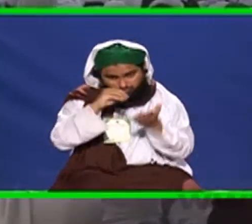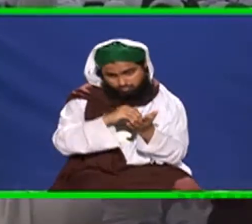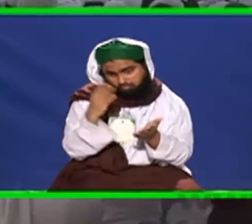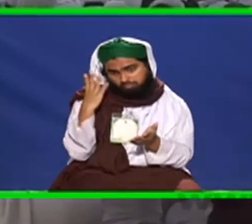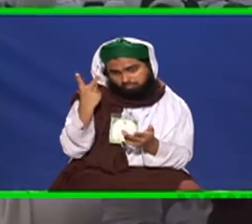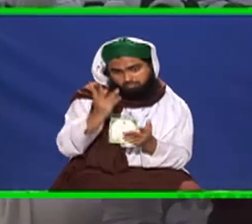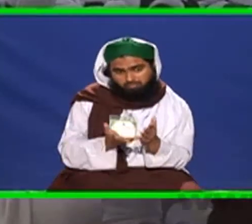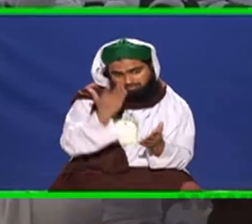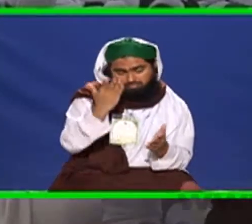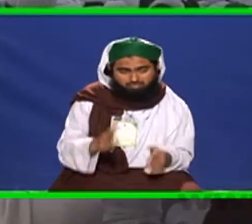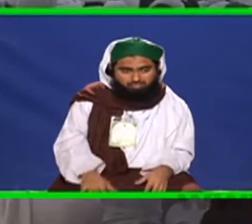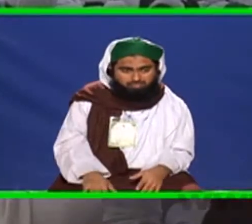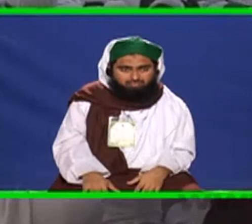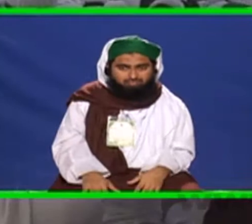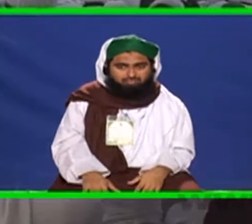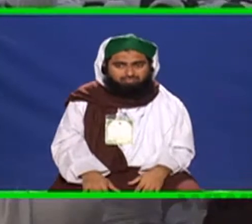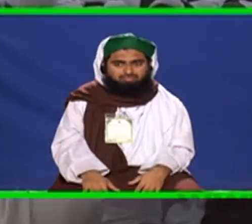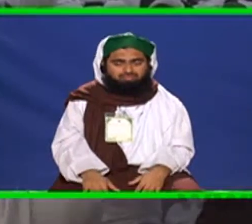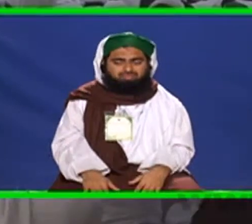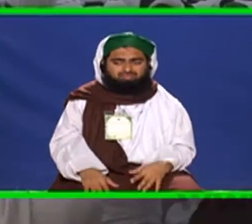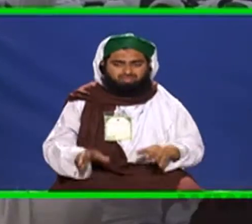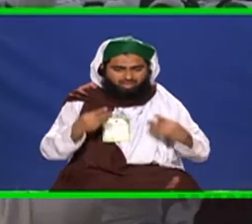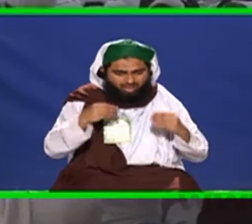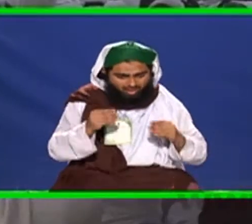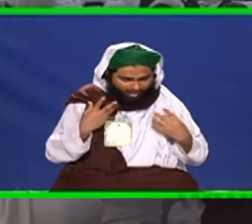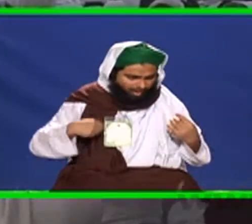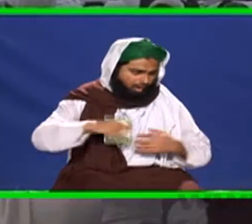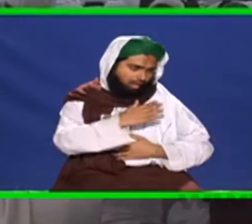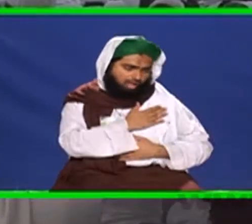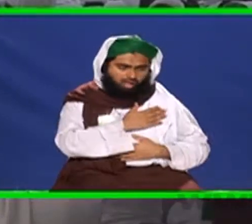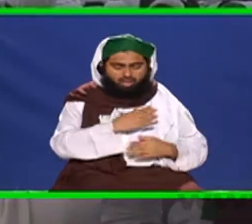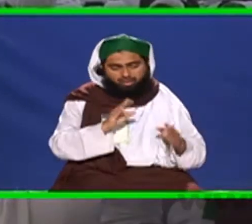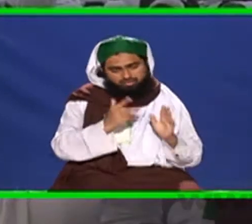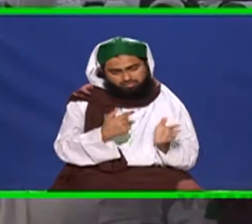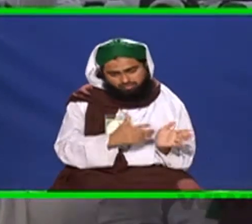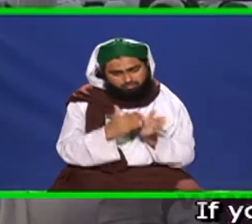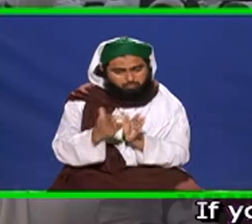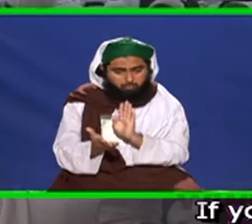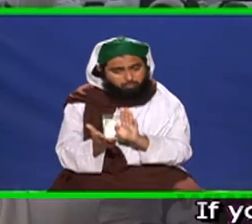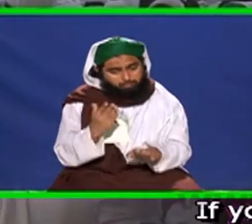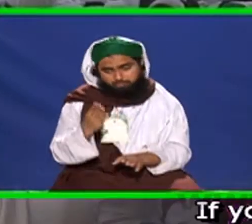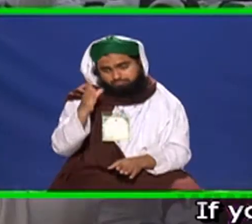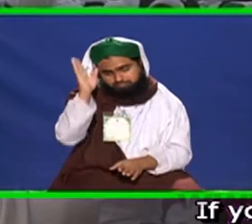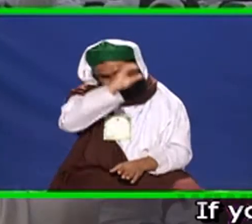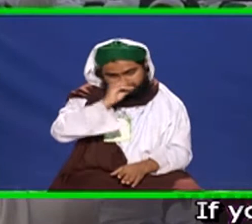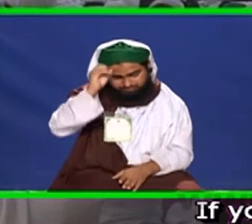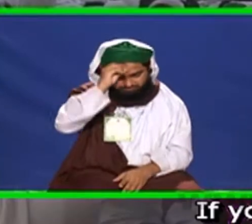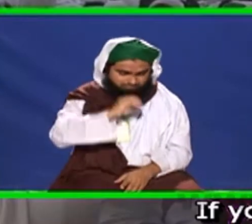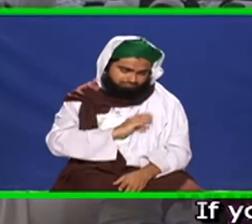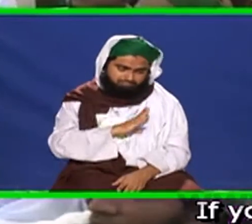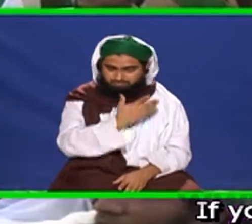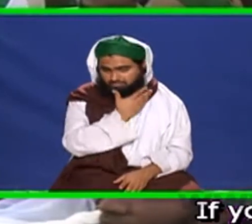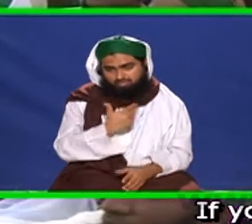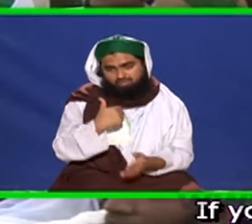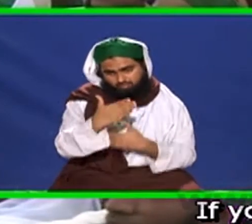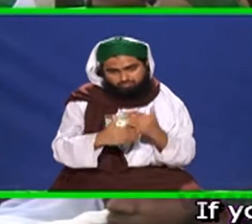हूँ, वो ज्यादा अफसर चादर से यकीनन बहुत ज्यादा अफसर अमामा। कम अज कम अमल ना करें, कम